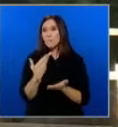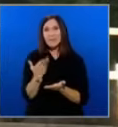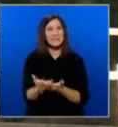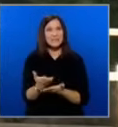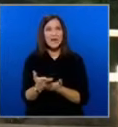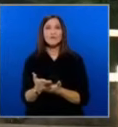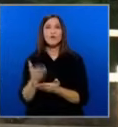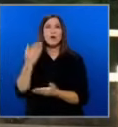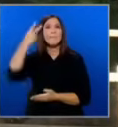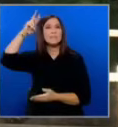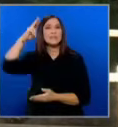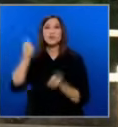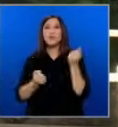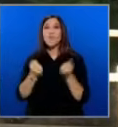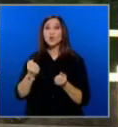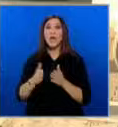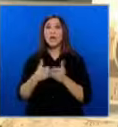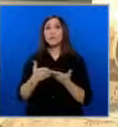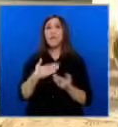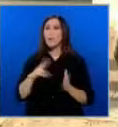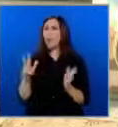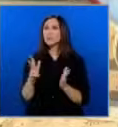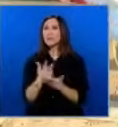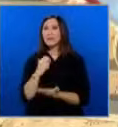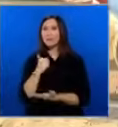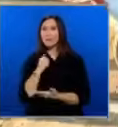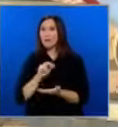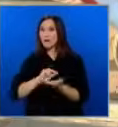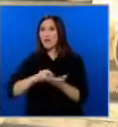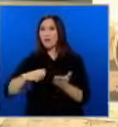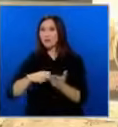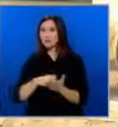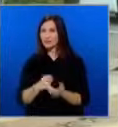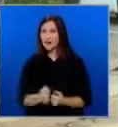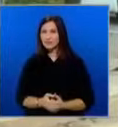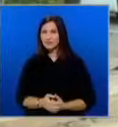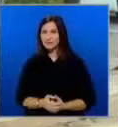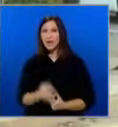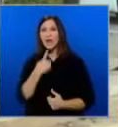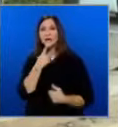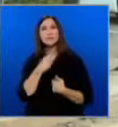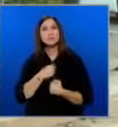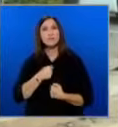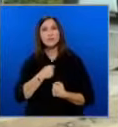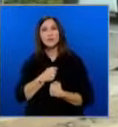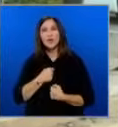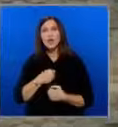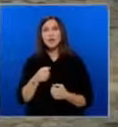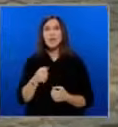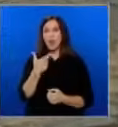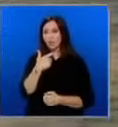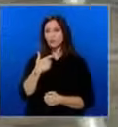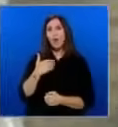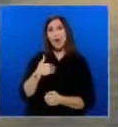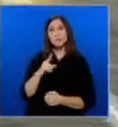мексиканска шофьорска книжка и има 18 криминални регистрации. За съжаление, лично аз